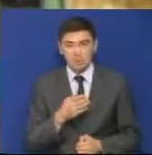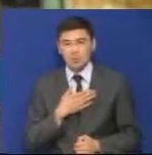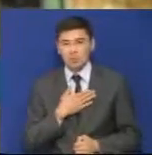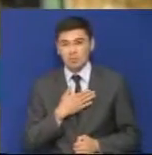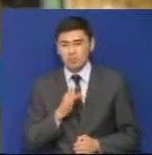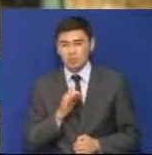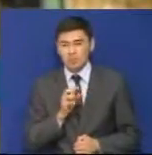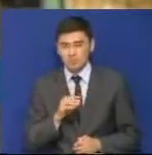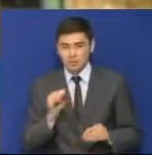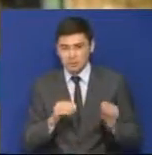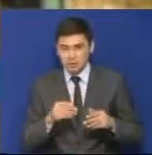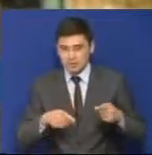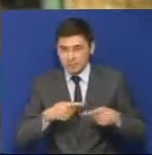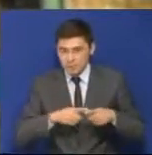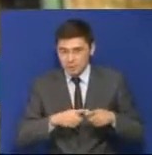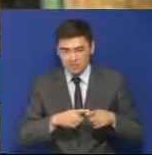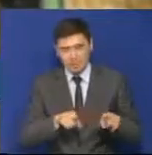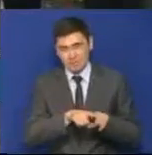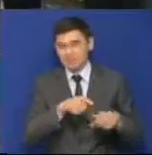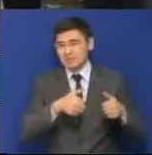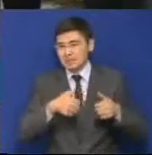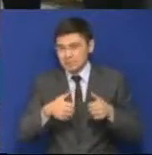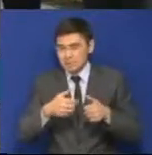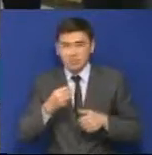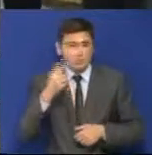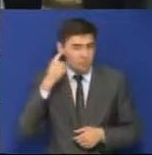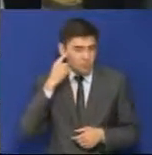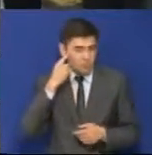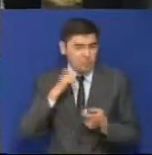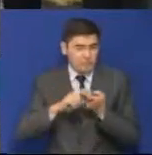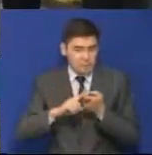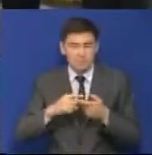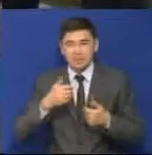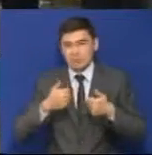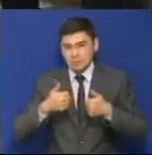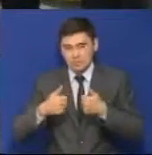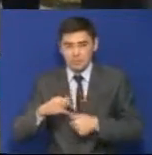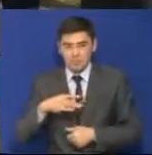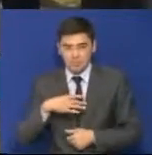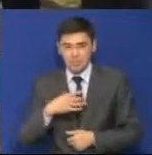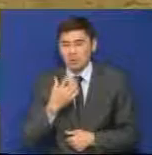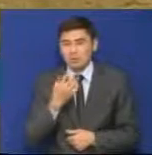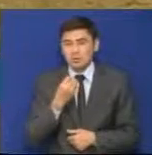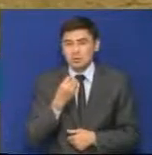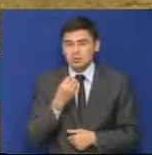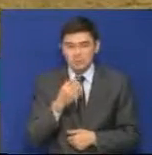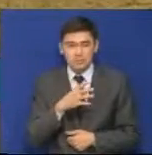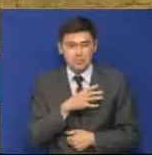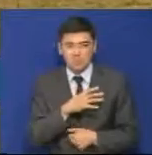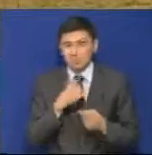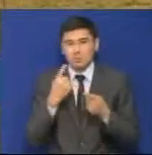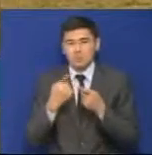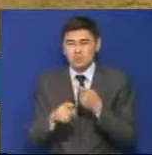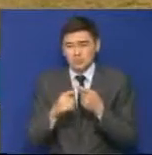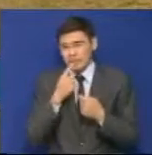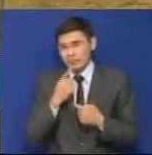байқау және Ай-Казахстан атты зияткерлік ойын ұйымдастырылды. Жиын барысында әскери қолданбалы спорт түрінен өзге